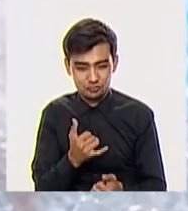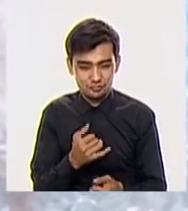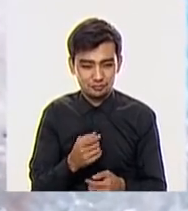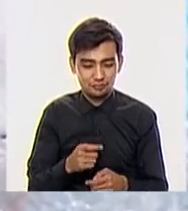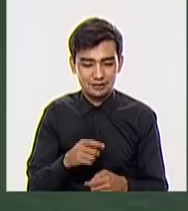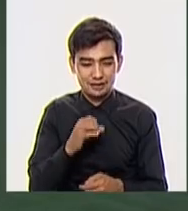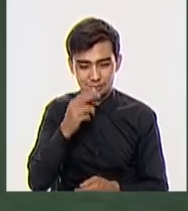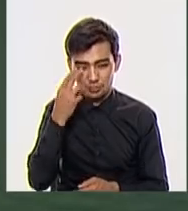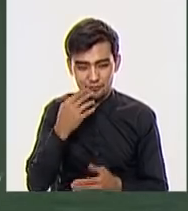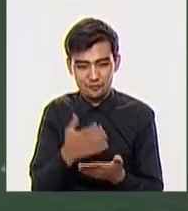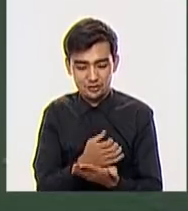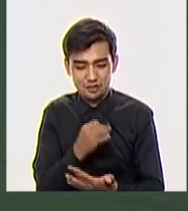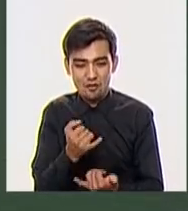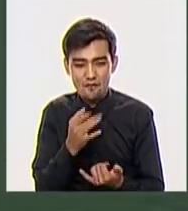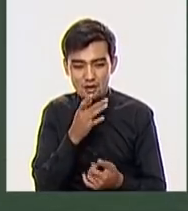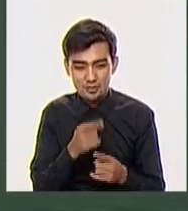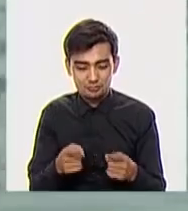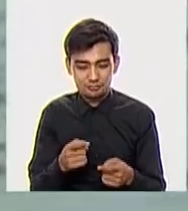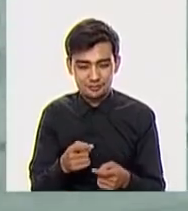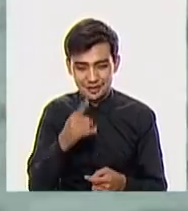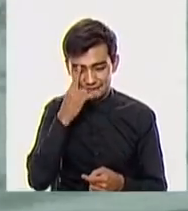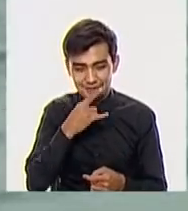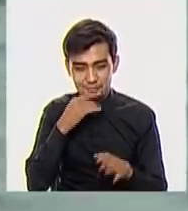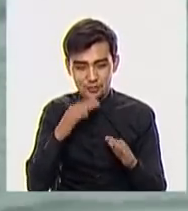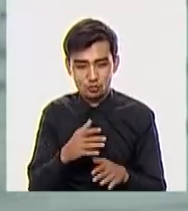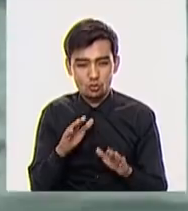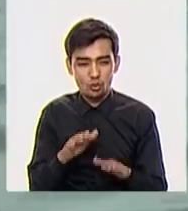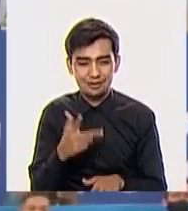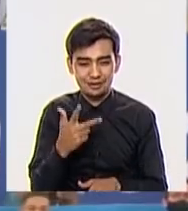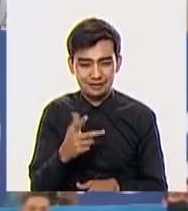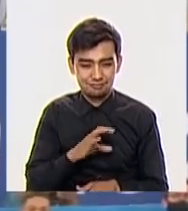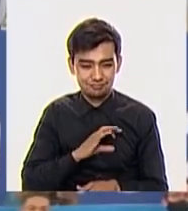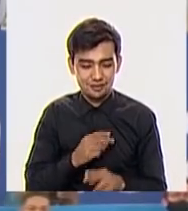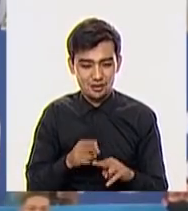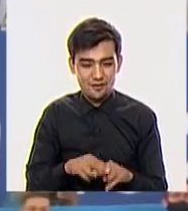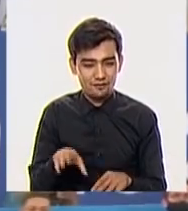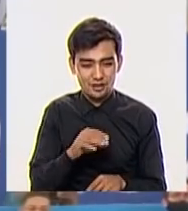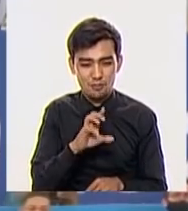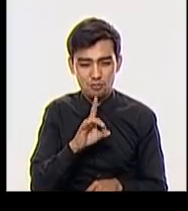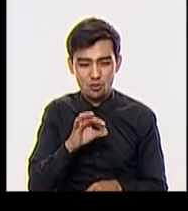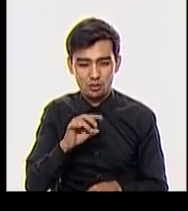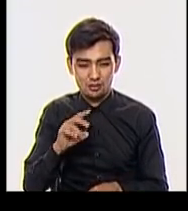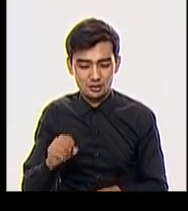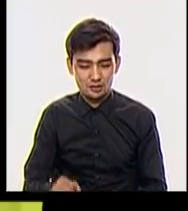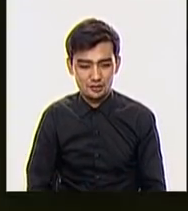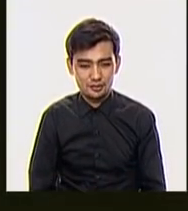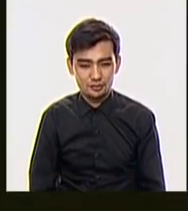победу испанцам. На данный момент в копилке сборной Казахстана только три медали, и все они бронзовые.